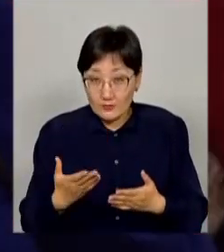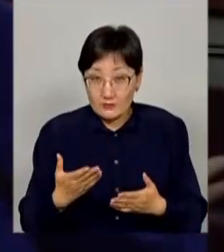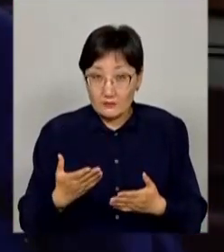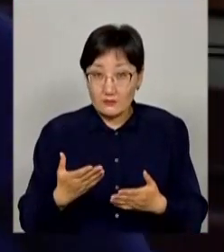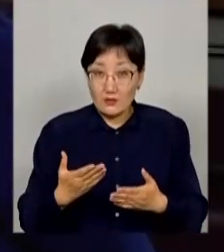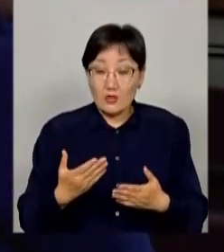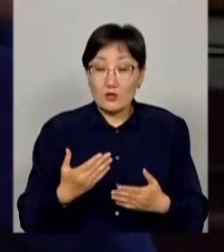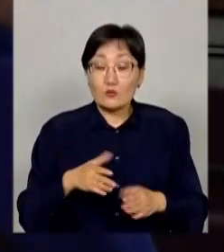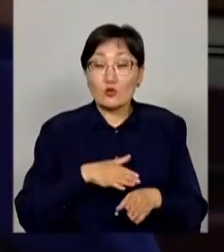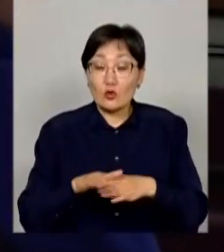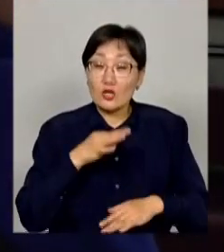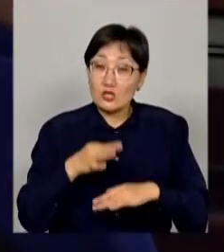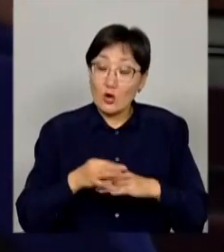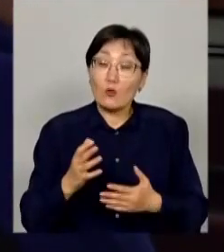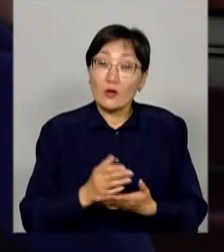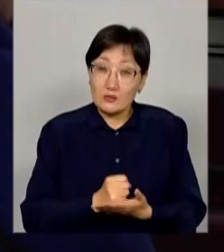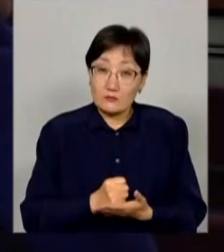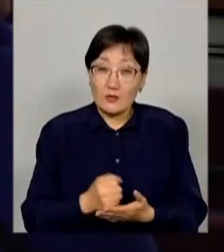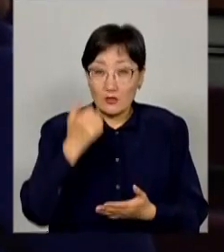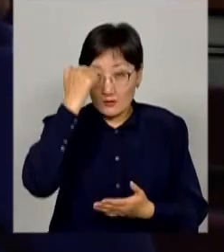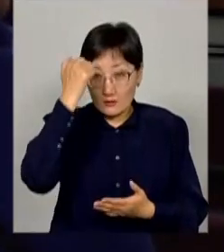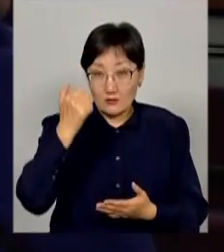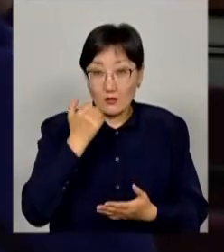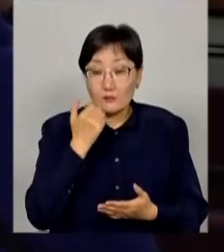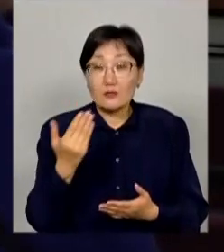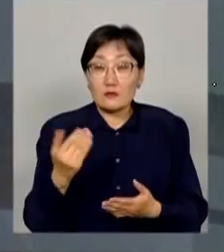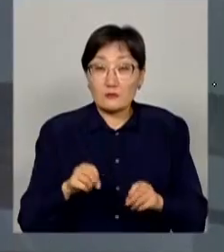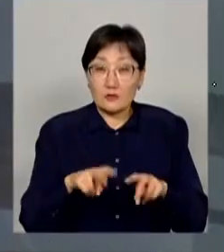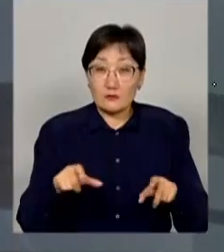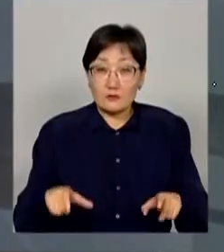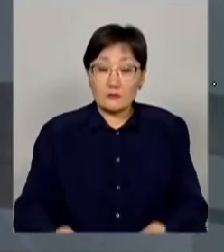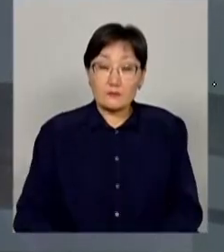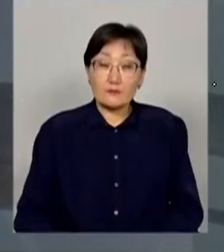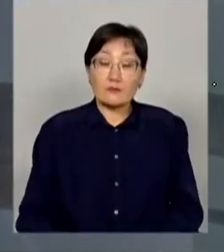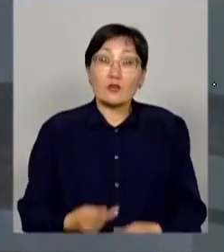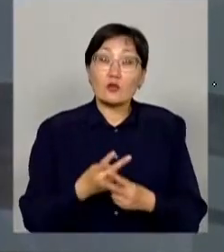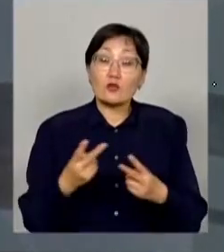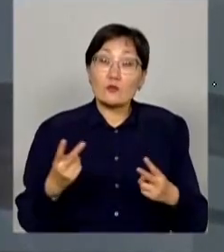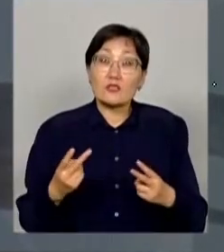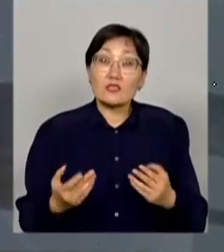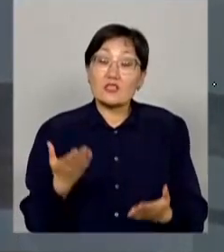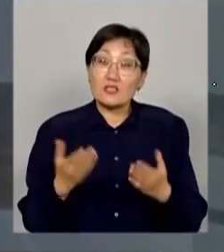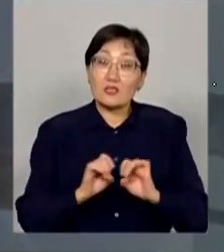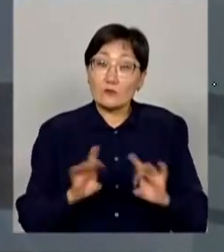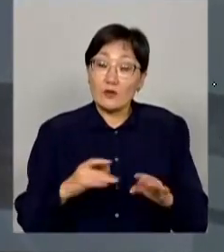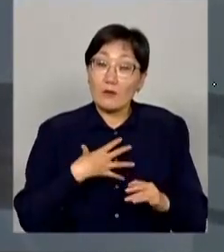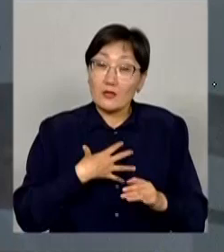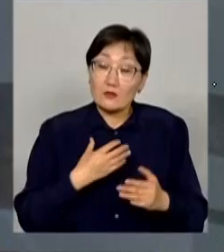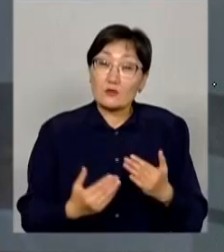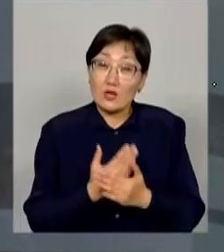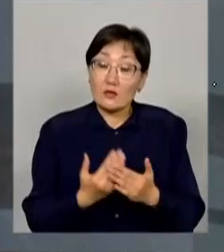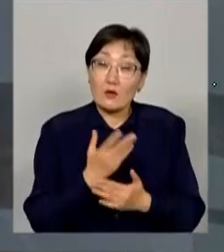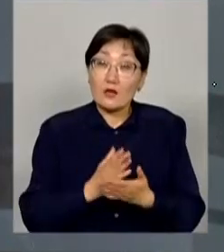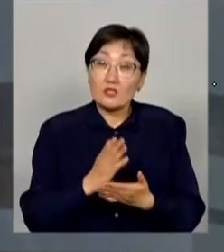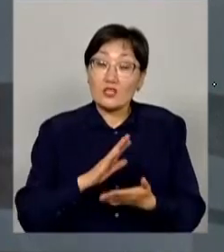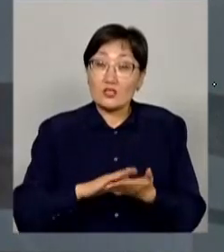келгенмін. Содан толық жауап алдым. Рахмет балаларға мінекей. Құрметті көрермен, егер бөлісер маңызды ақпарларыңыз